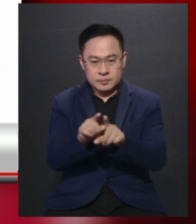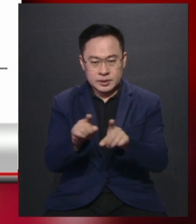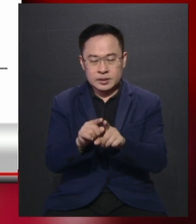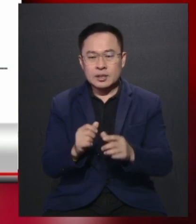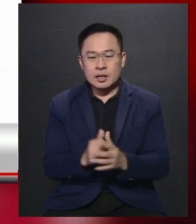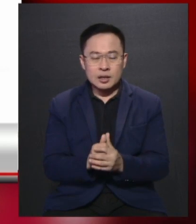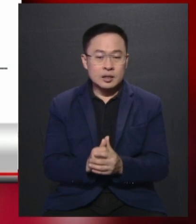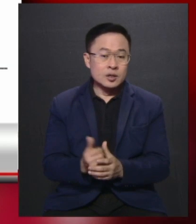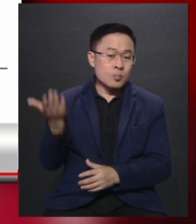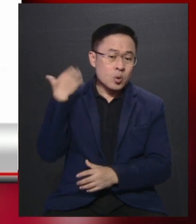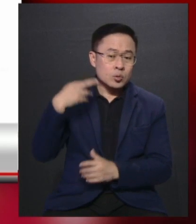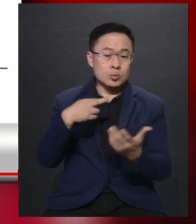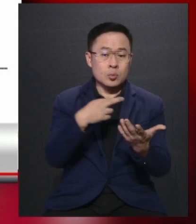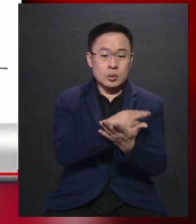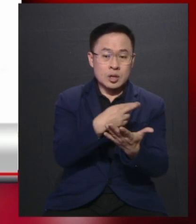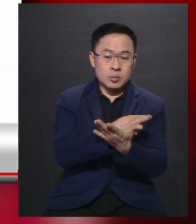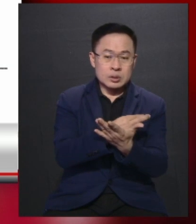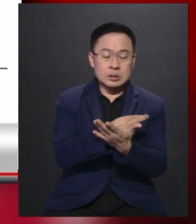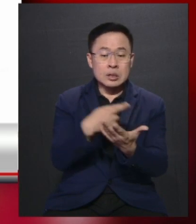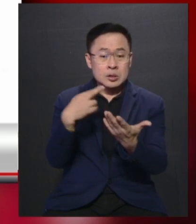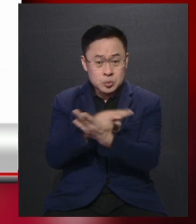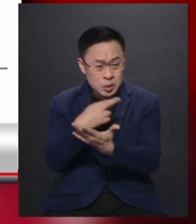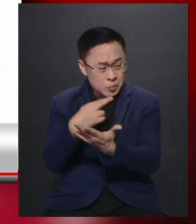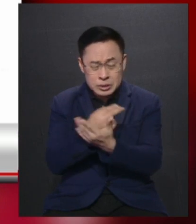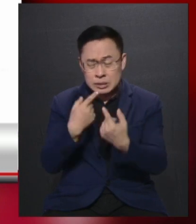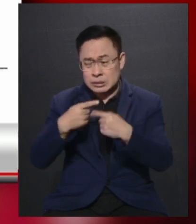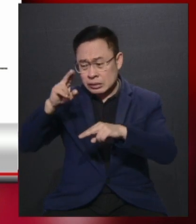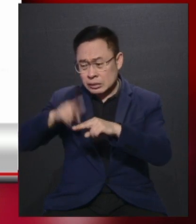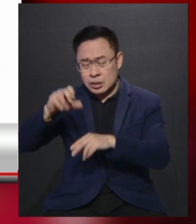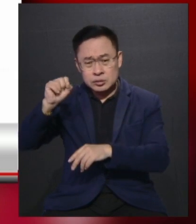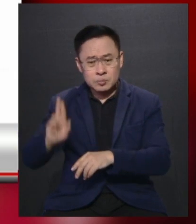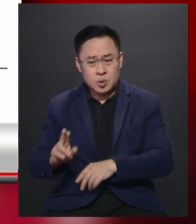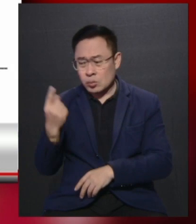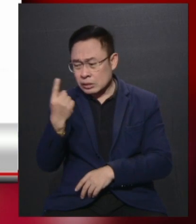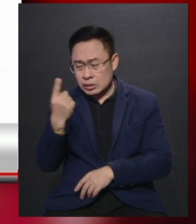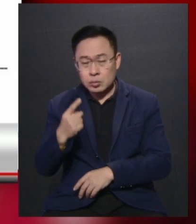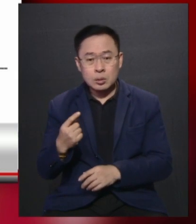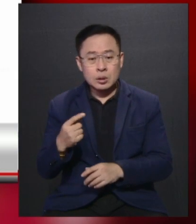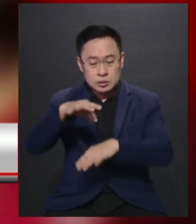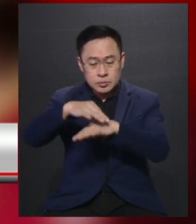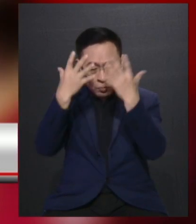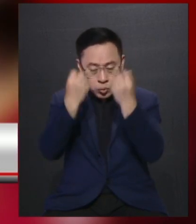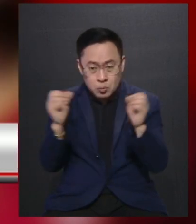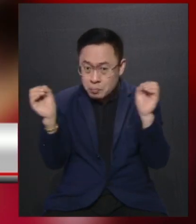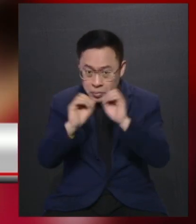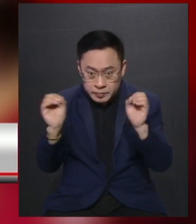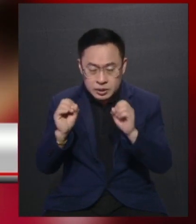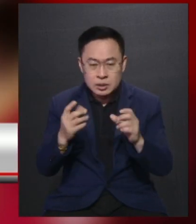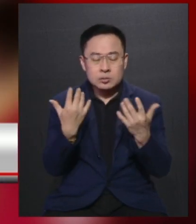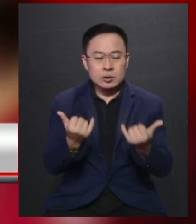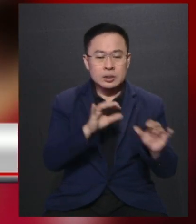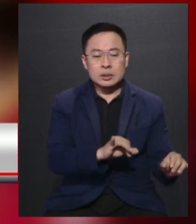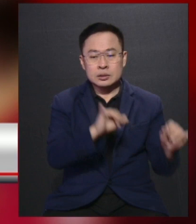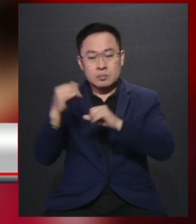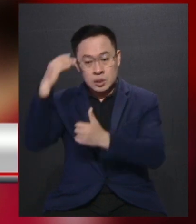ครั้งแรกกับราชบุรีแต่ว่ายังไม่ได้รับโอกาสลงสนามเลยต้องรอดูว่าถ้าย้ายมาเล่นกับโปลิศเทโรแล้วจะได้รับโอกาสหรือไม่